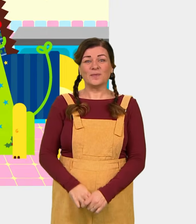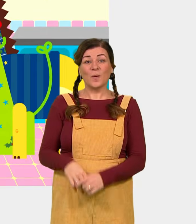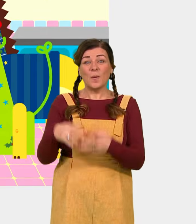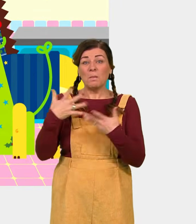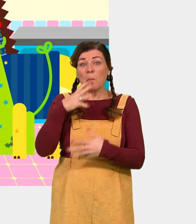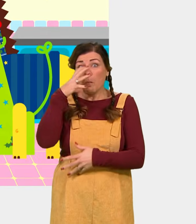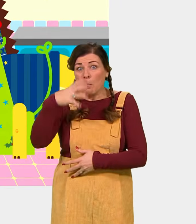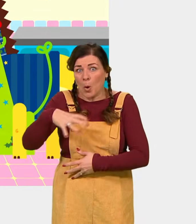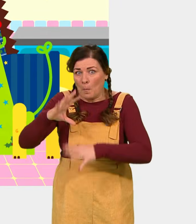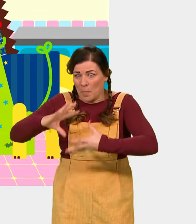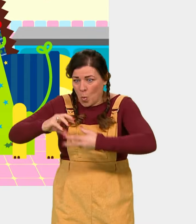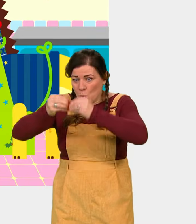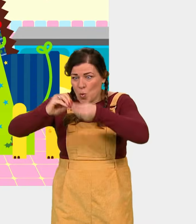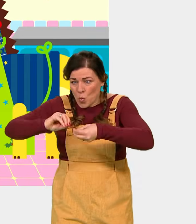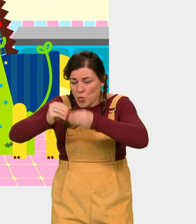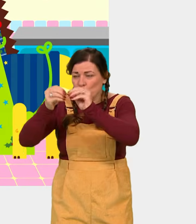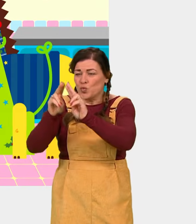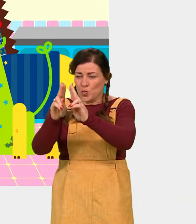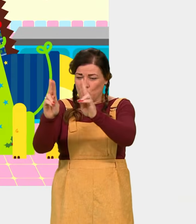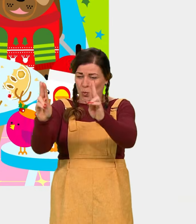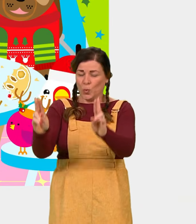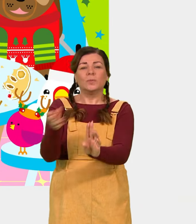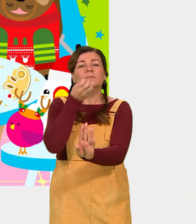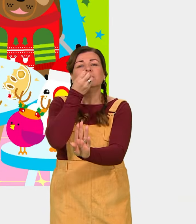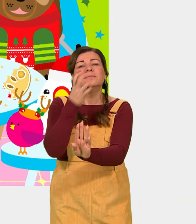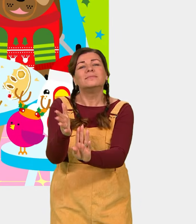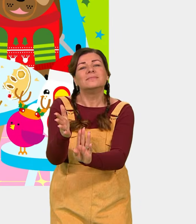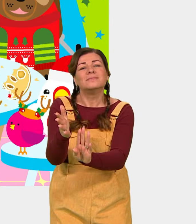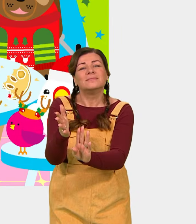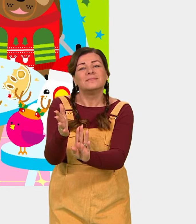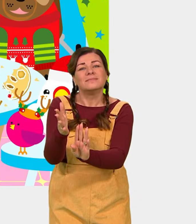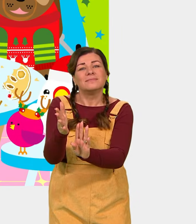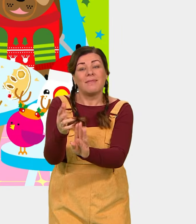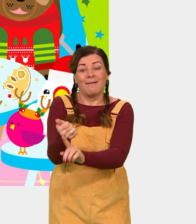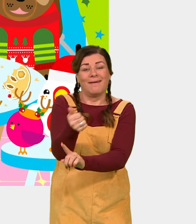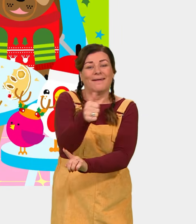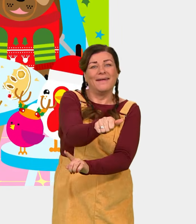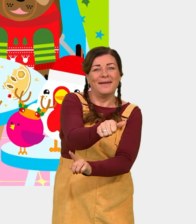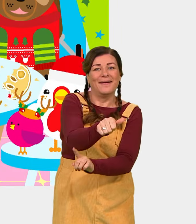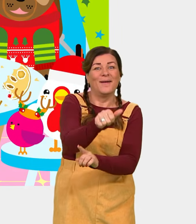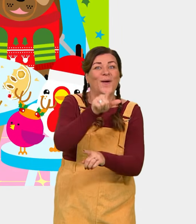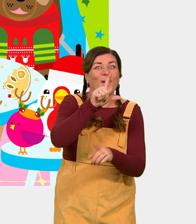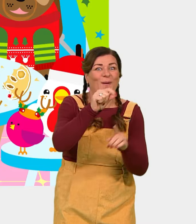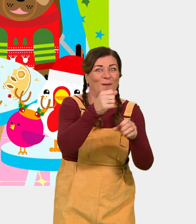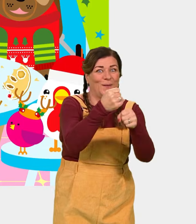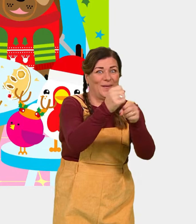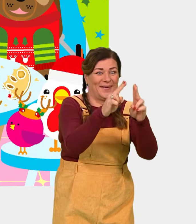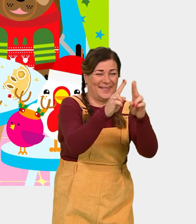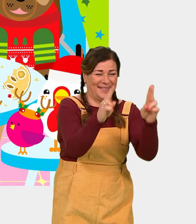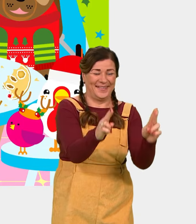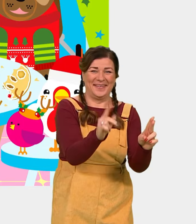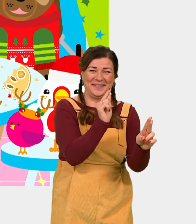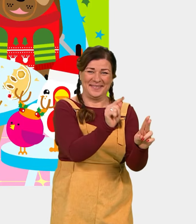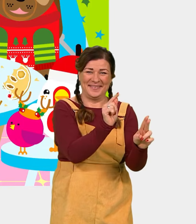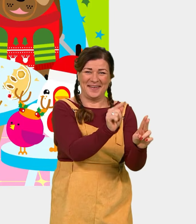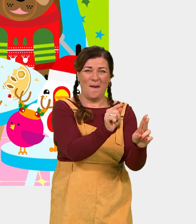Adeiladodd Plwmp dŷ sinsir hardd i'r lygoden fach, a'i osod drws nesa i'r tŷ Cyw sinsir, oedd